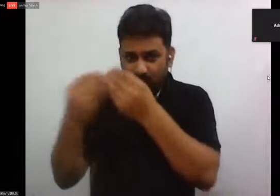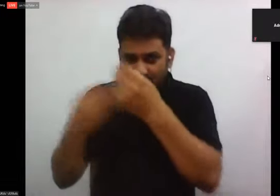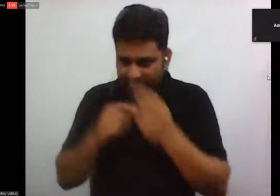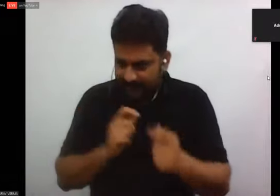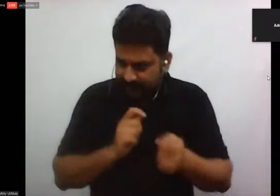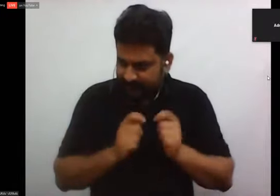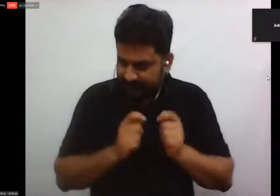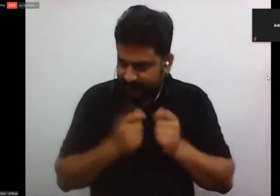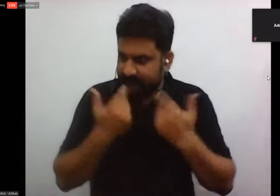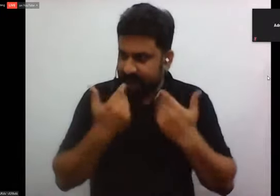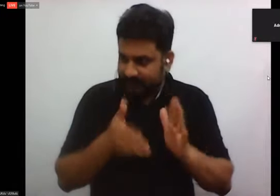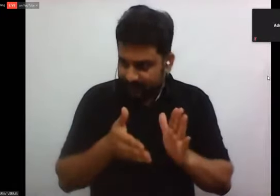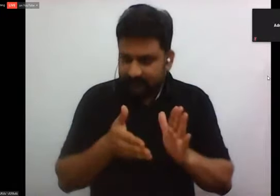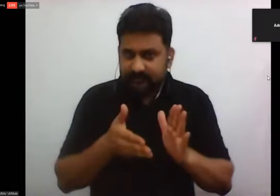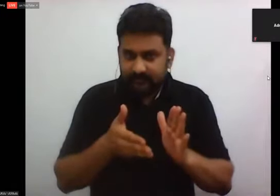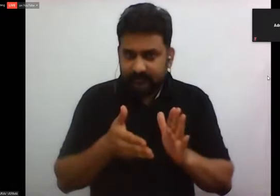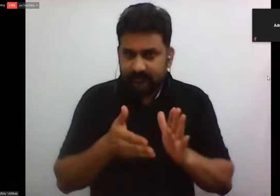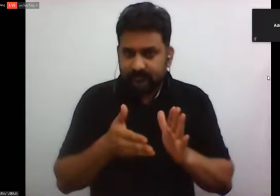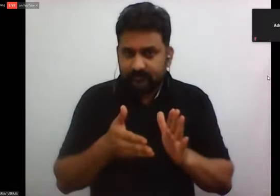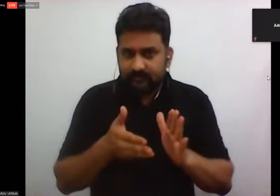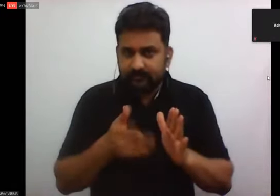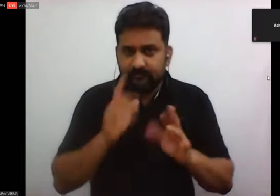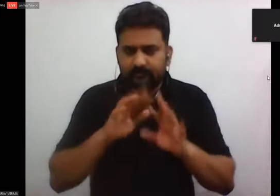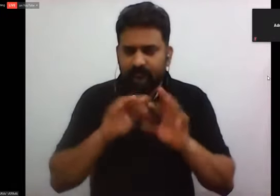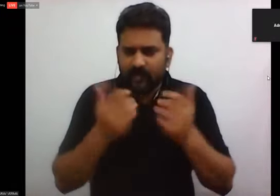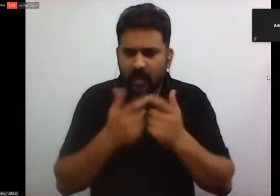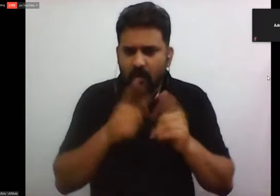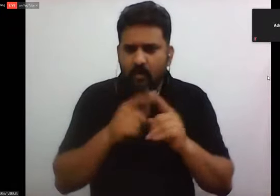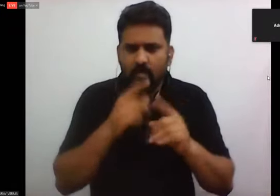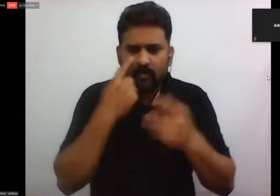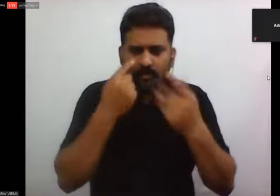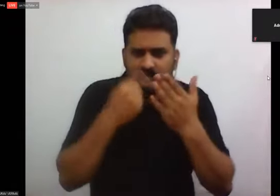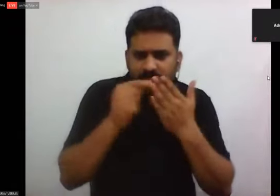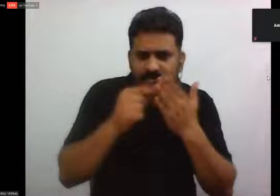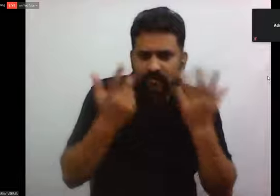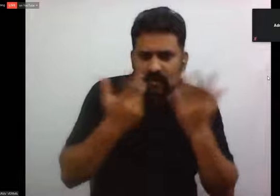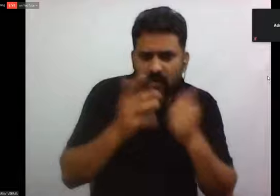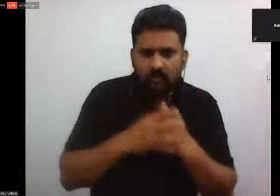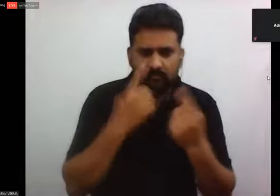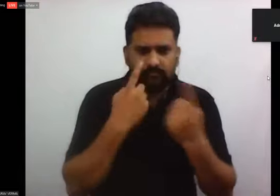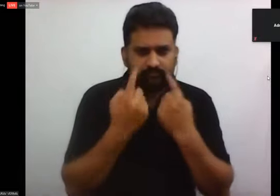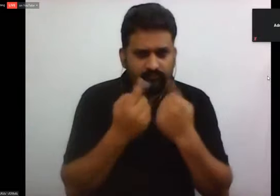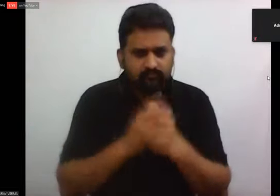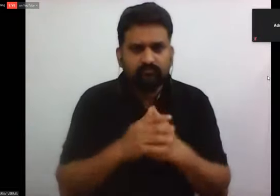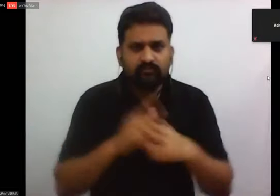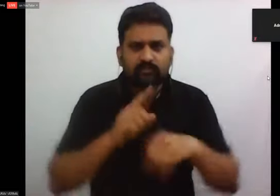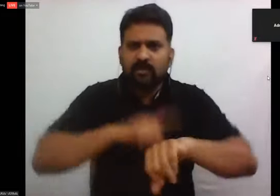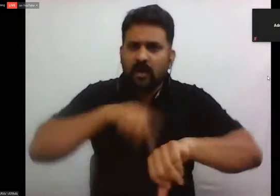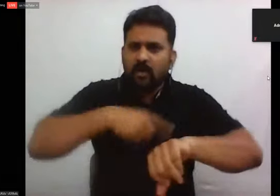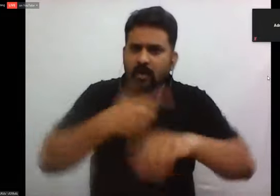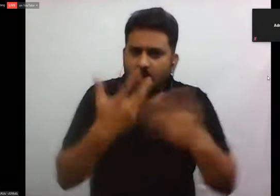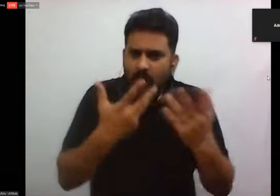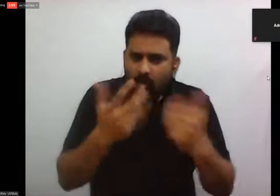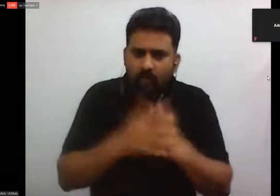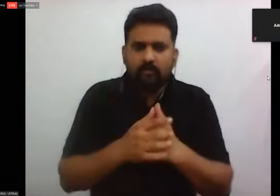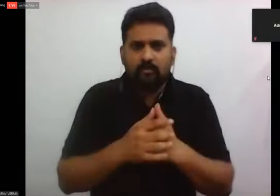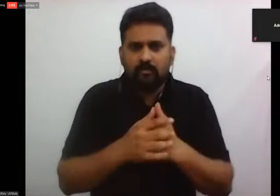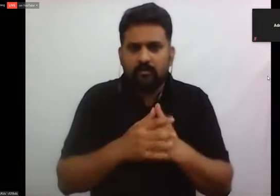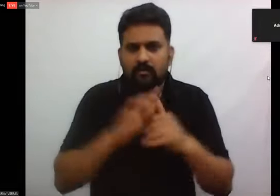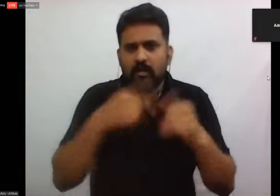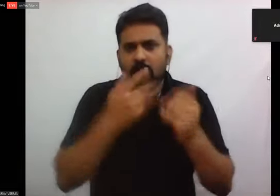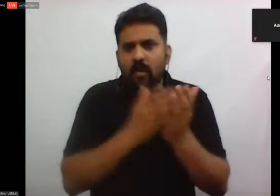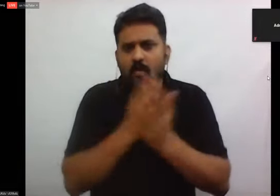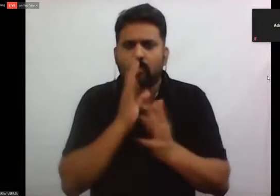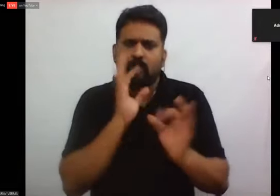पड़े, कि किस तरह का इवैल्यूएशन होगा, कितने समय के लिए होगा, किस तरह से इंश्योर